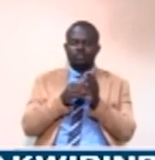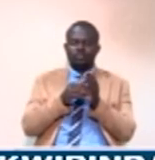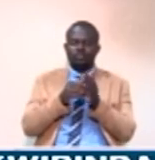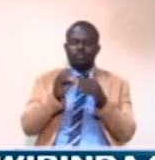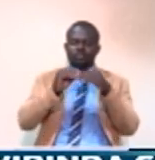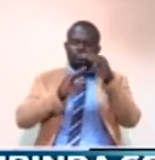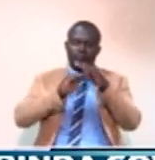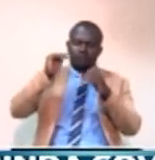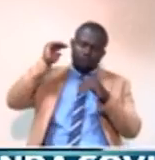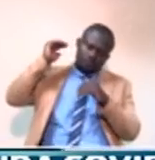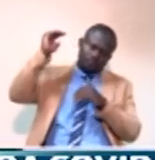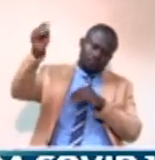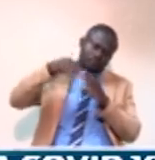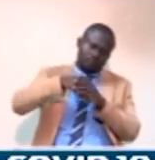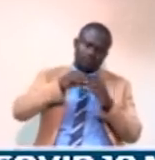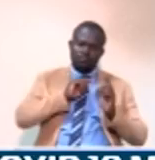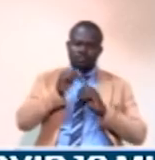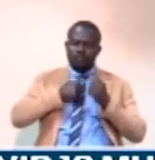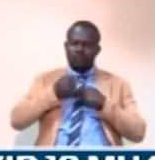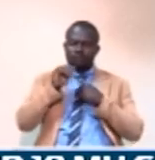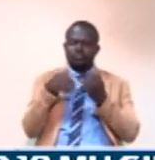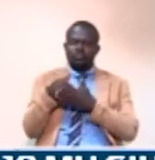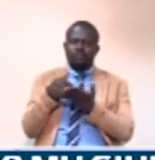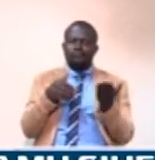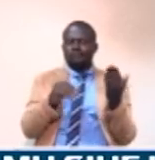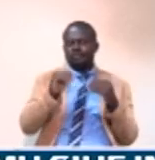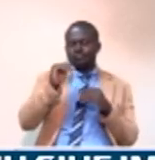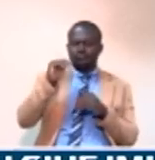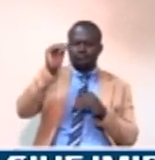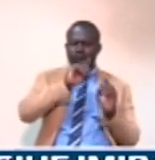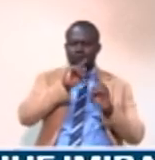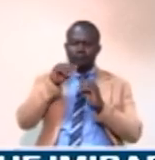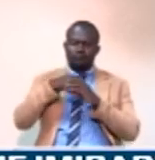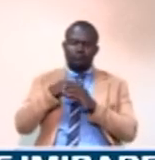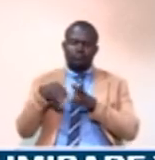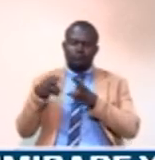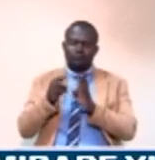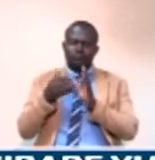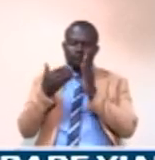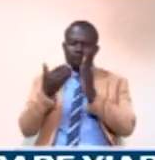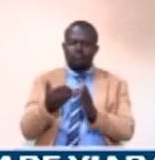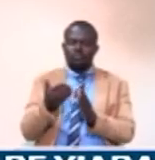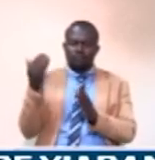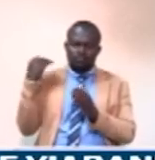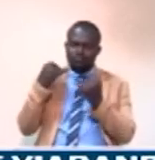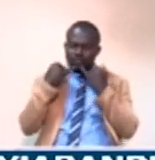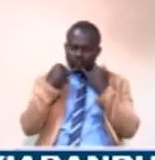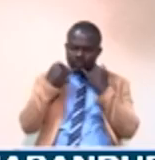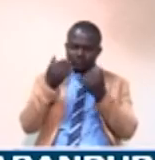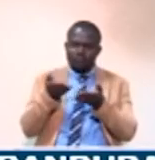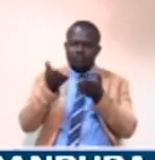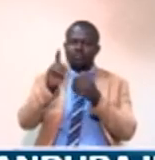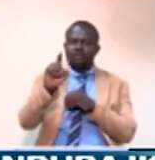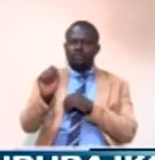akaba ndetse n'umugaba mukuru w'ikirenga w'ingabo z'u Rwanda yazamuye abasirikare mu ntera mu buryo bukurikira. Twe twabwiye ko yazamuye